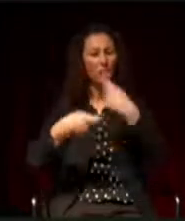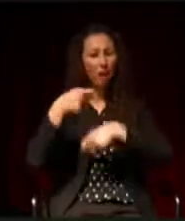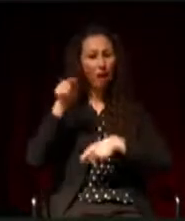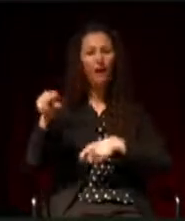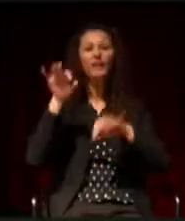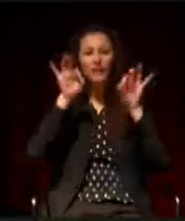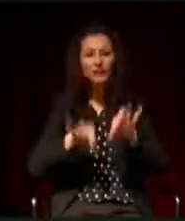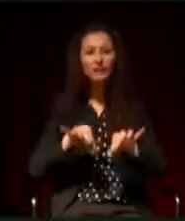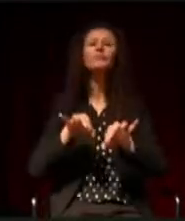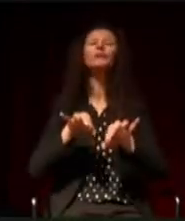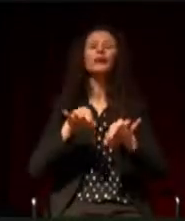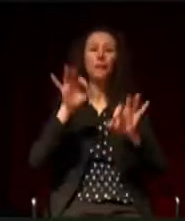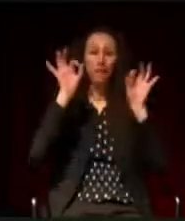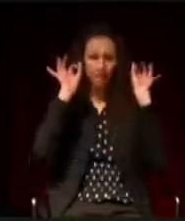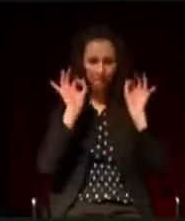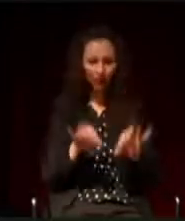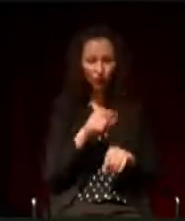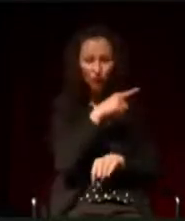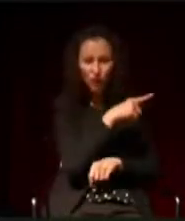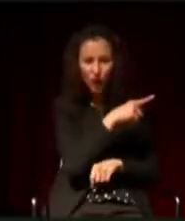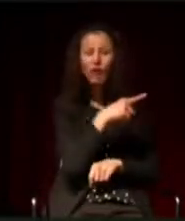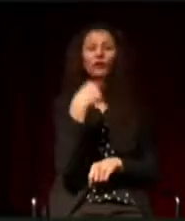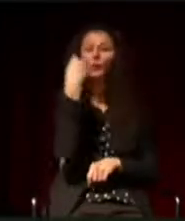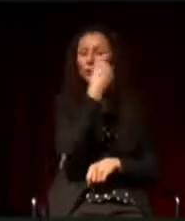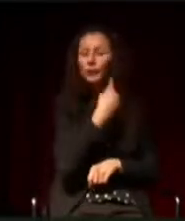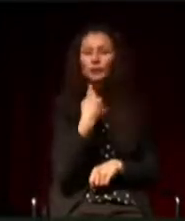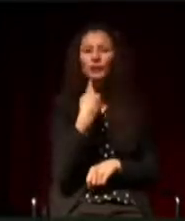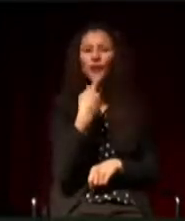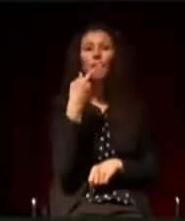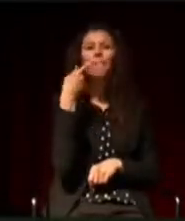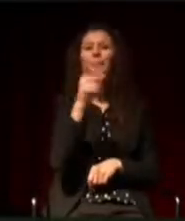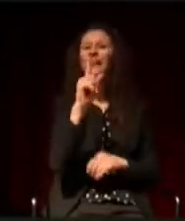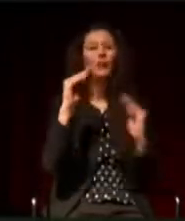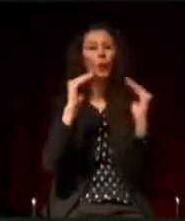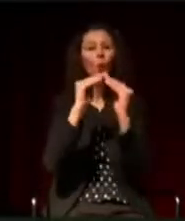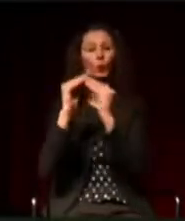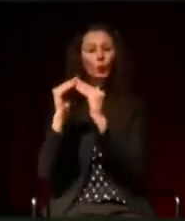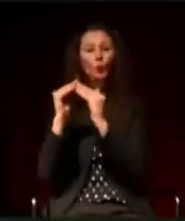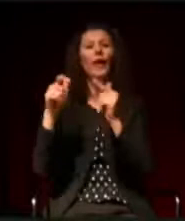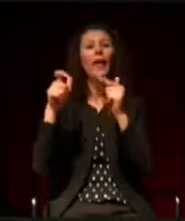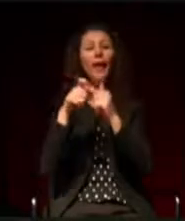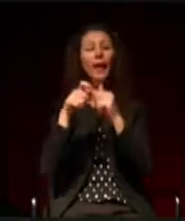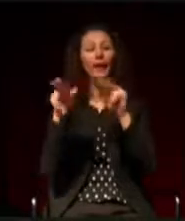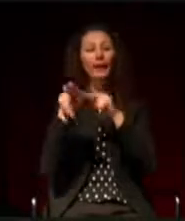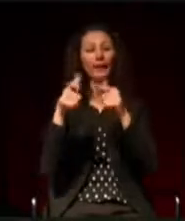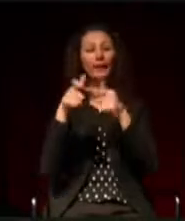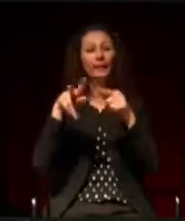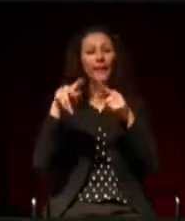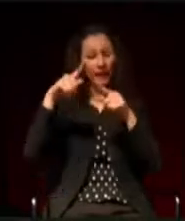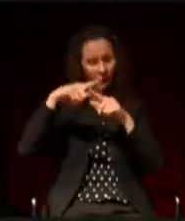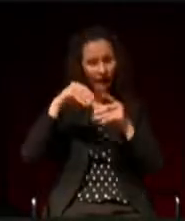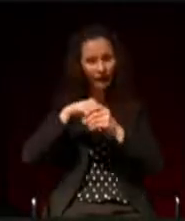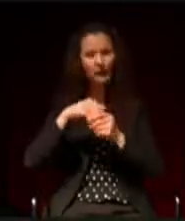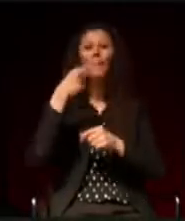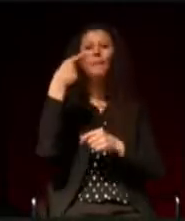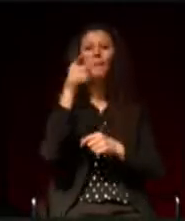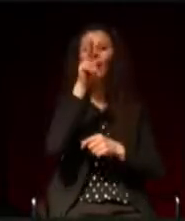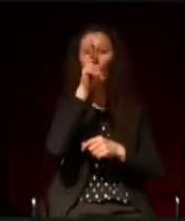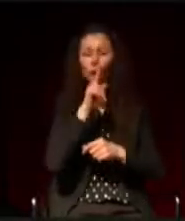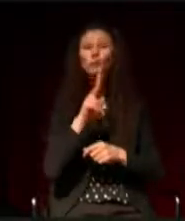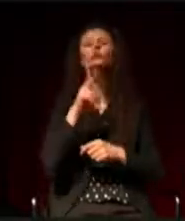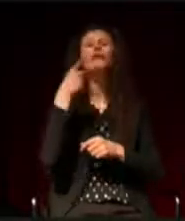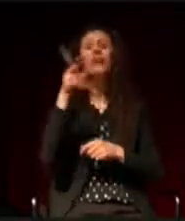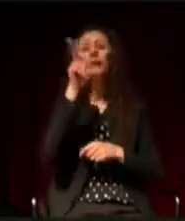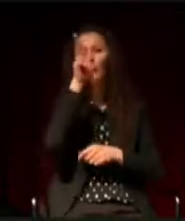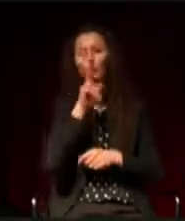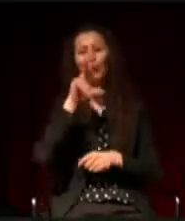Şimdi imalatlar başlayacak. Dolayısıyla 1000 konut Ege Kent'te, 1200 konut Örnek Köy'de,